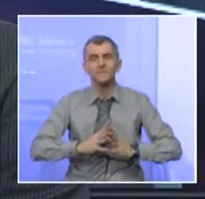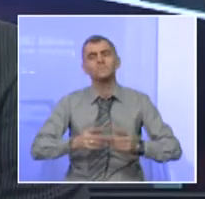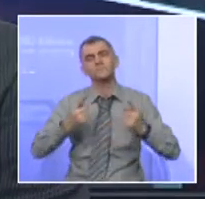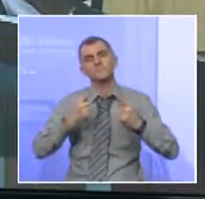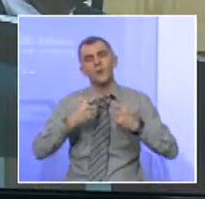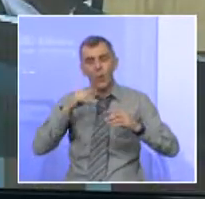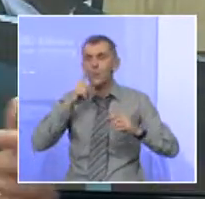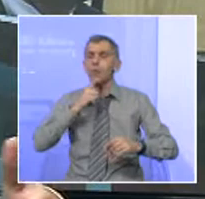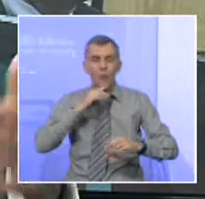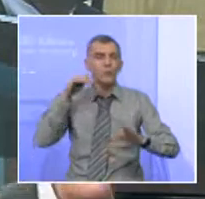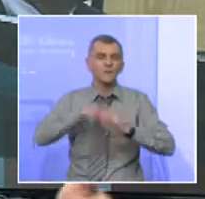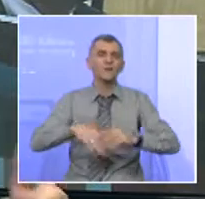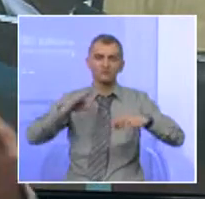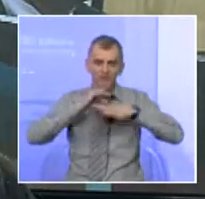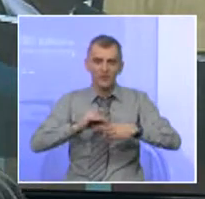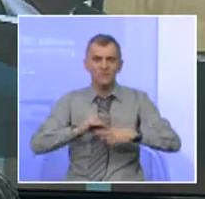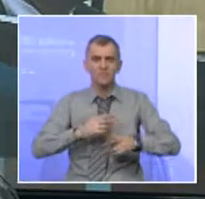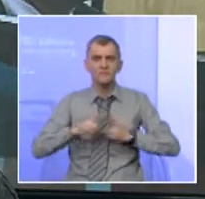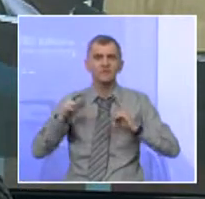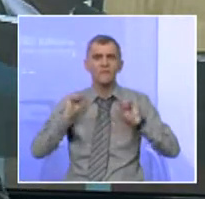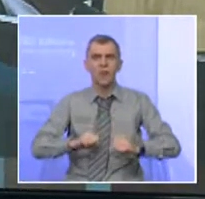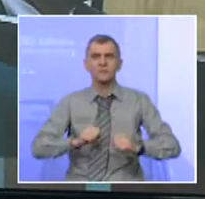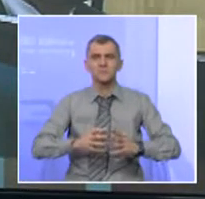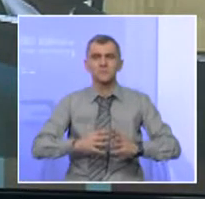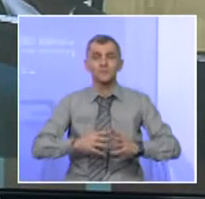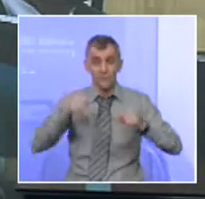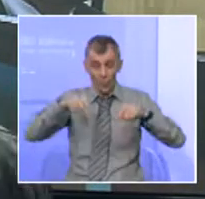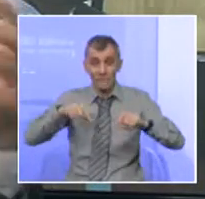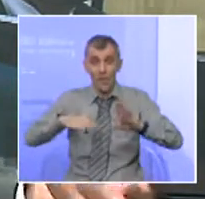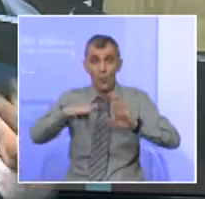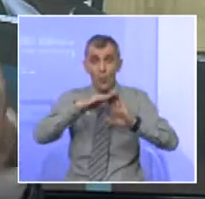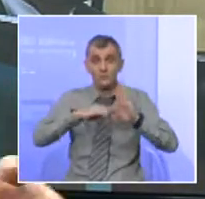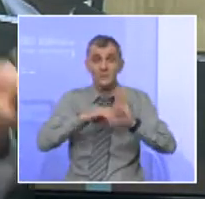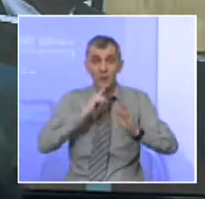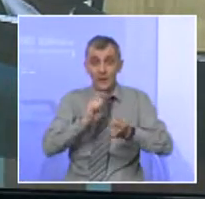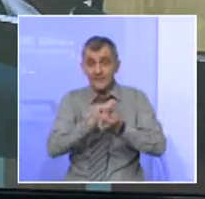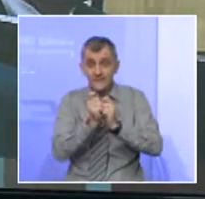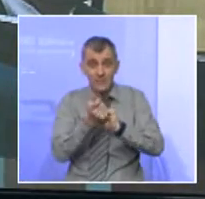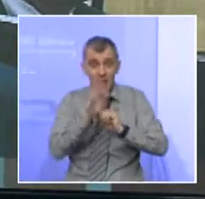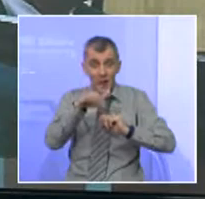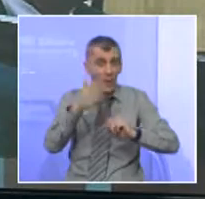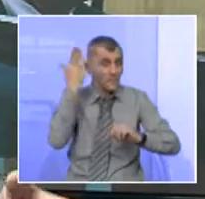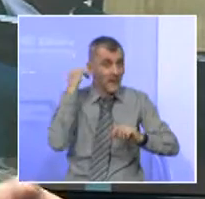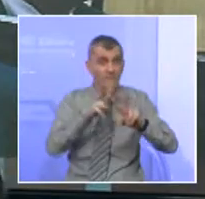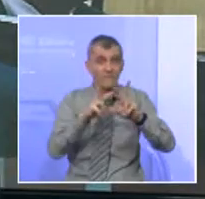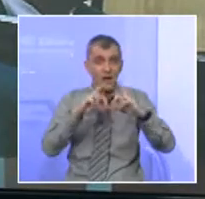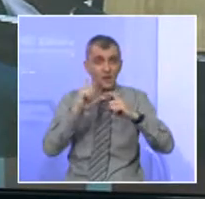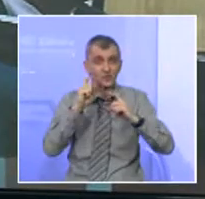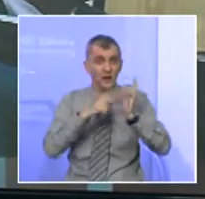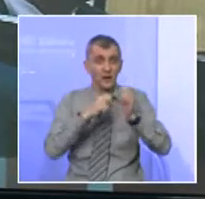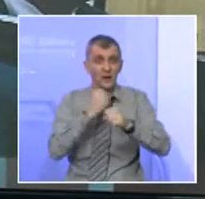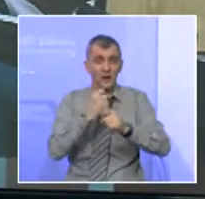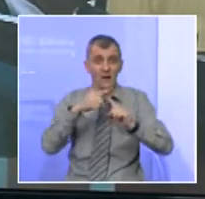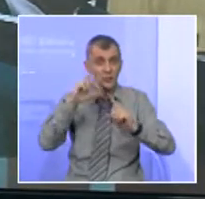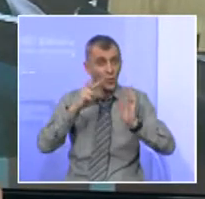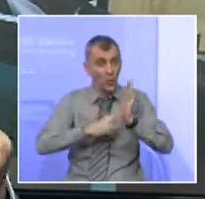Ko je zapravo šef izvršne vlasti? A pogotovo, ne, šta, još da. Uvijek i ovaj ustav koji je izmijenjen u odnosu na onaj vašingtonski ili na onaj